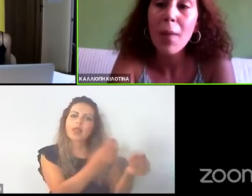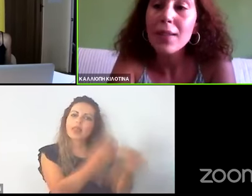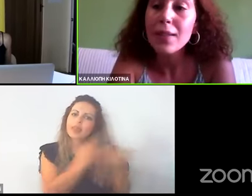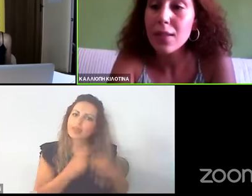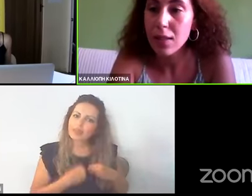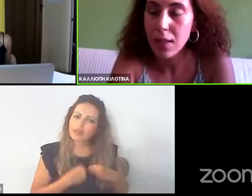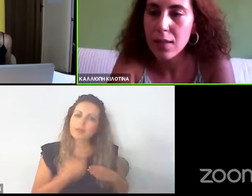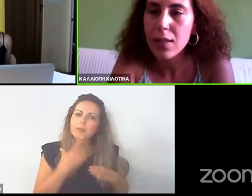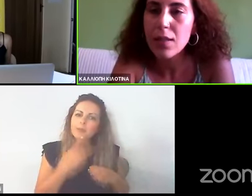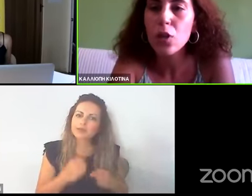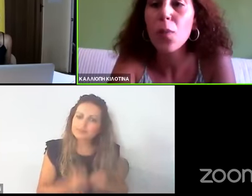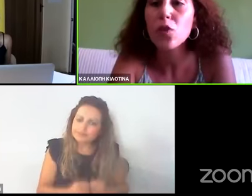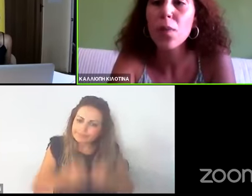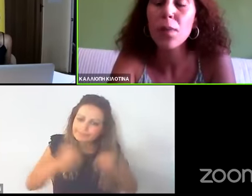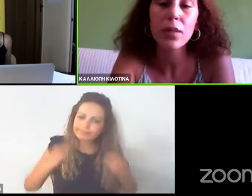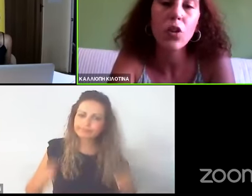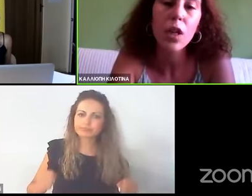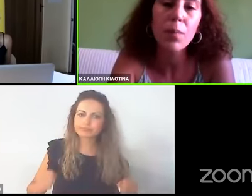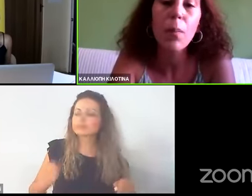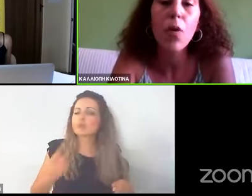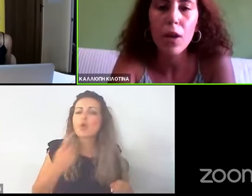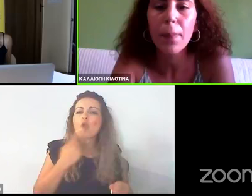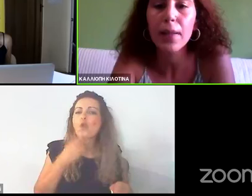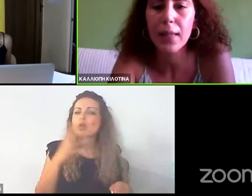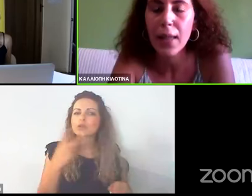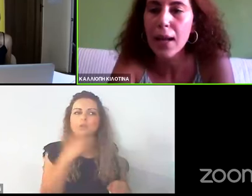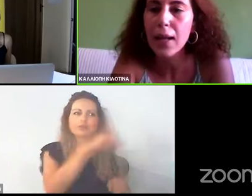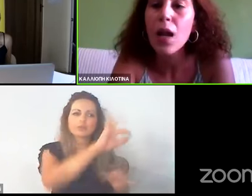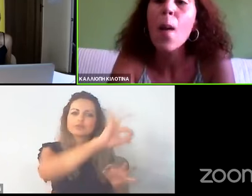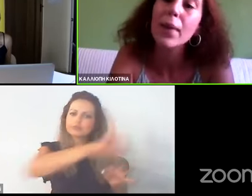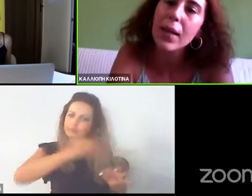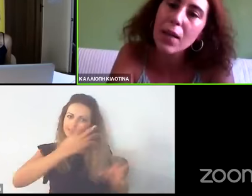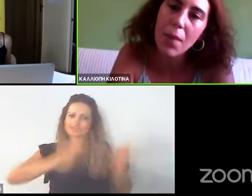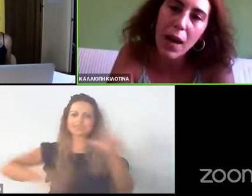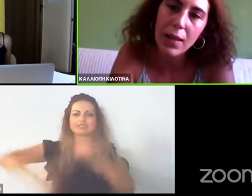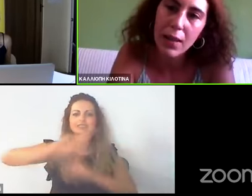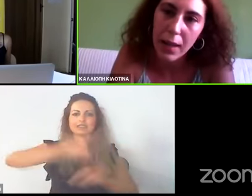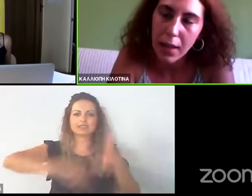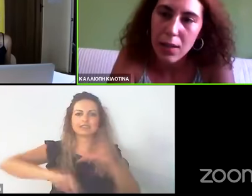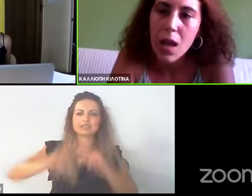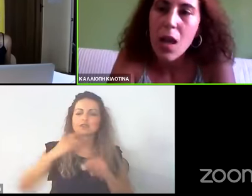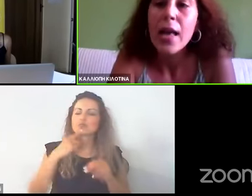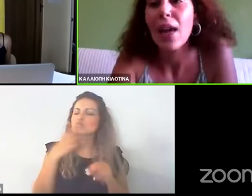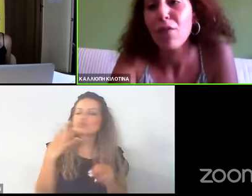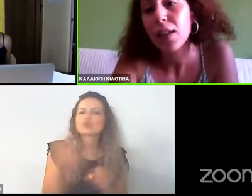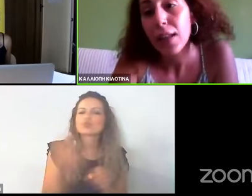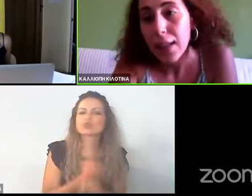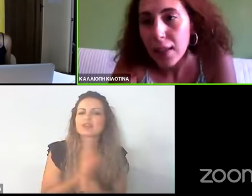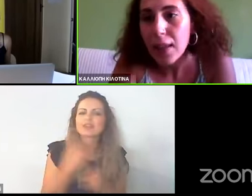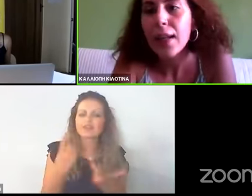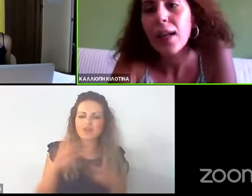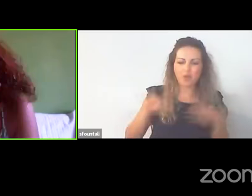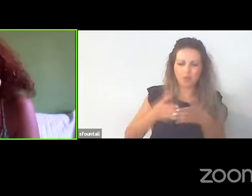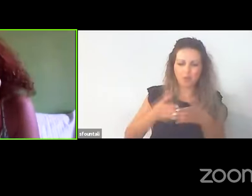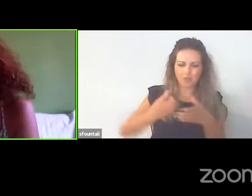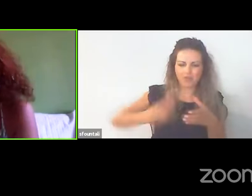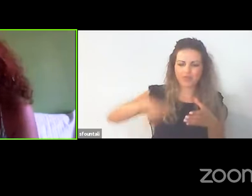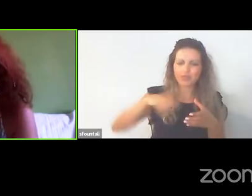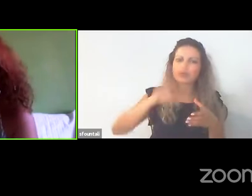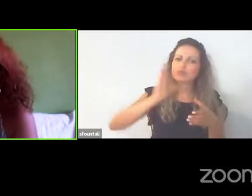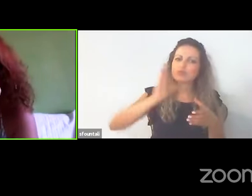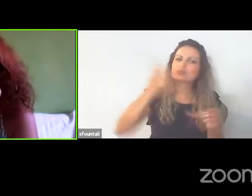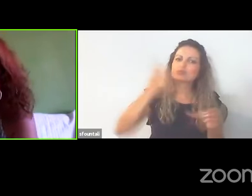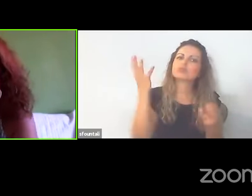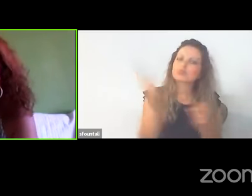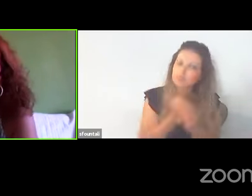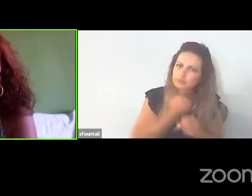ως κομμάτι της συζήτησης για το πώς το φεμινιστικό κίνημα μπορεί να πετυχαίνει μικρές και μεγάλες νίκες. Και αυτή η νίκη είναι κατά τη γνώμη μας